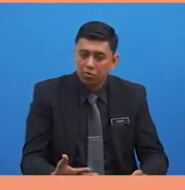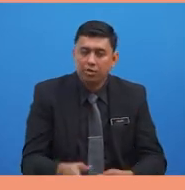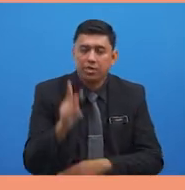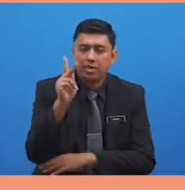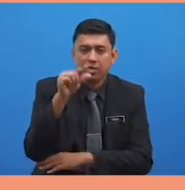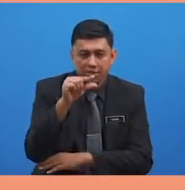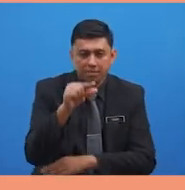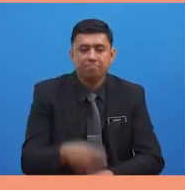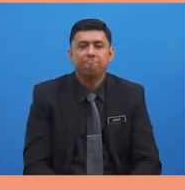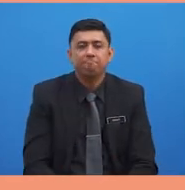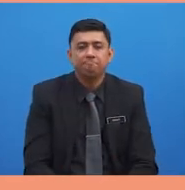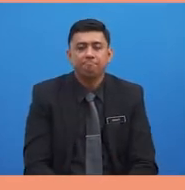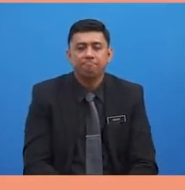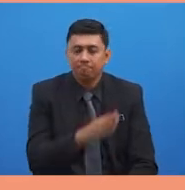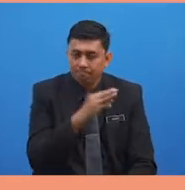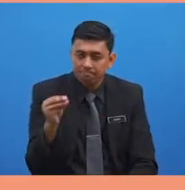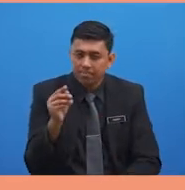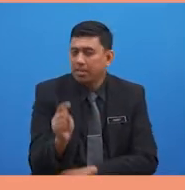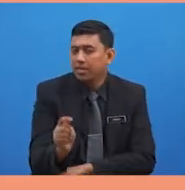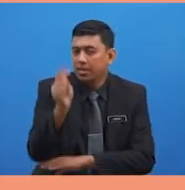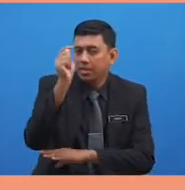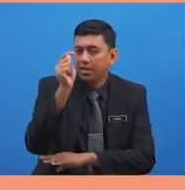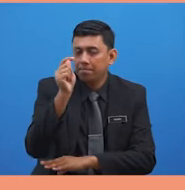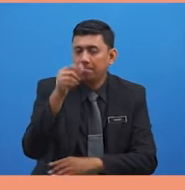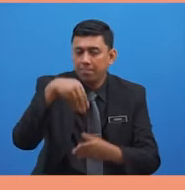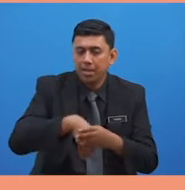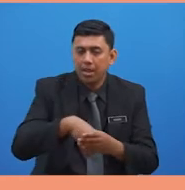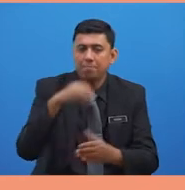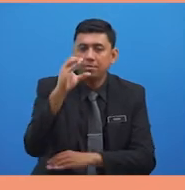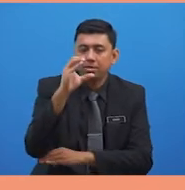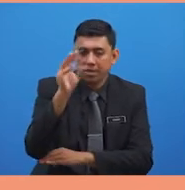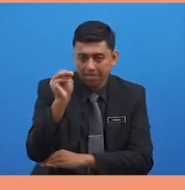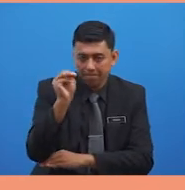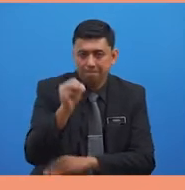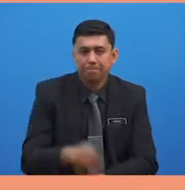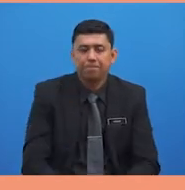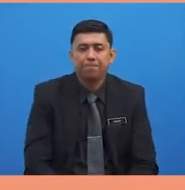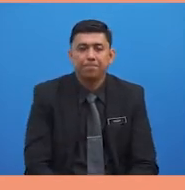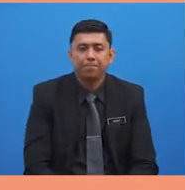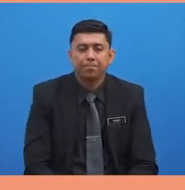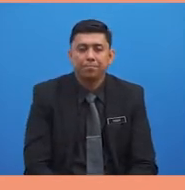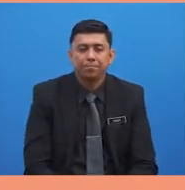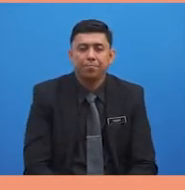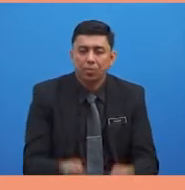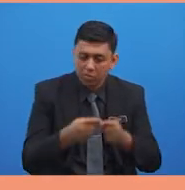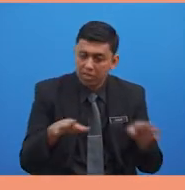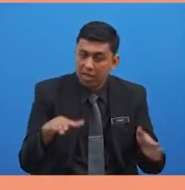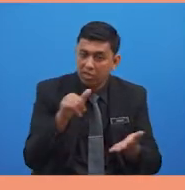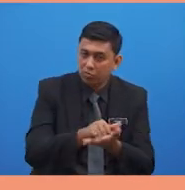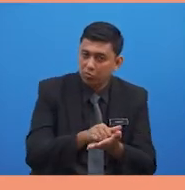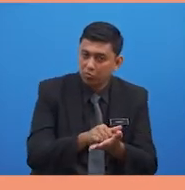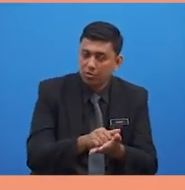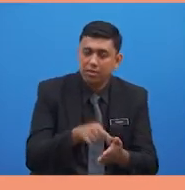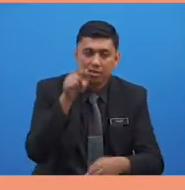unit kilogram dan tinggi dalam unit sentimeter. Setelah